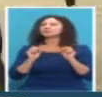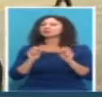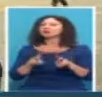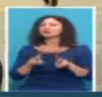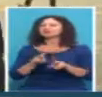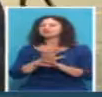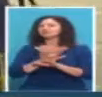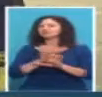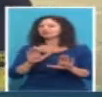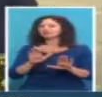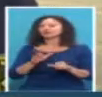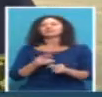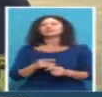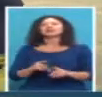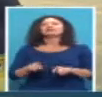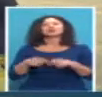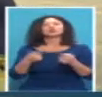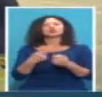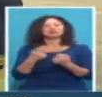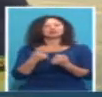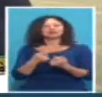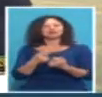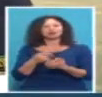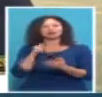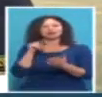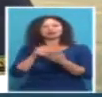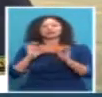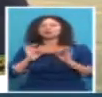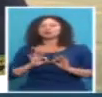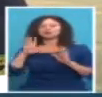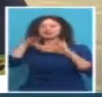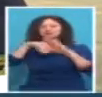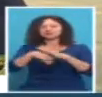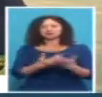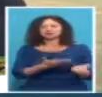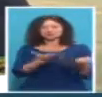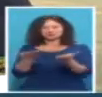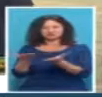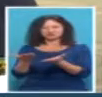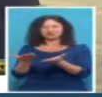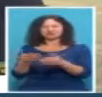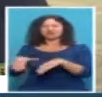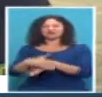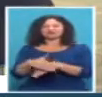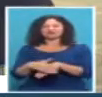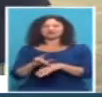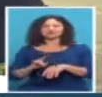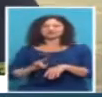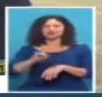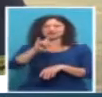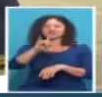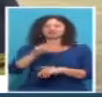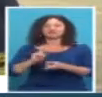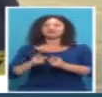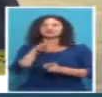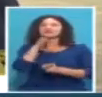По всем вышеуказанным нарушениям законности прокуратурой было внесено представление в адрес Комитета гражданской авиации. В